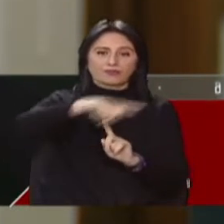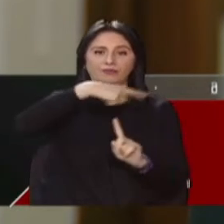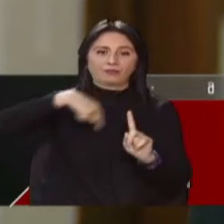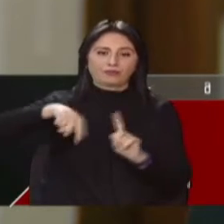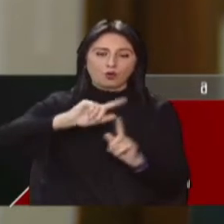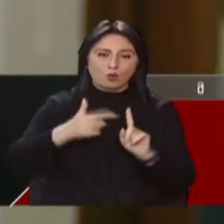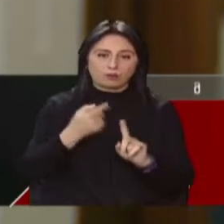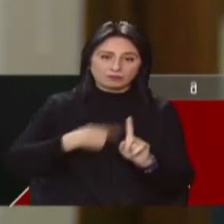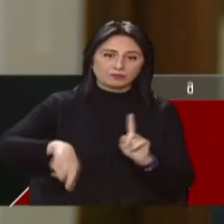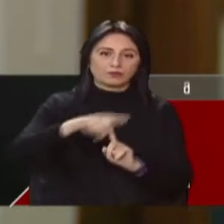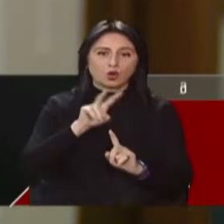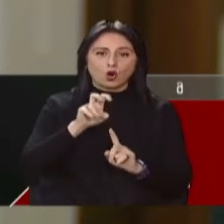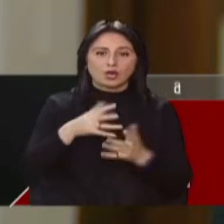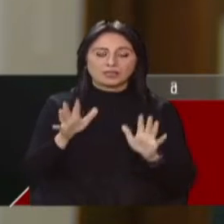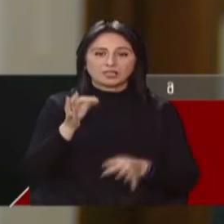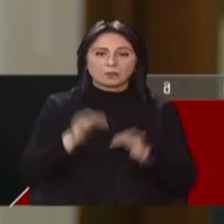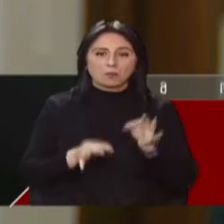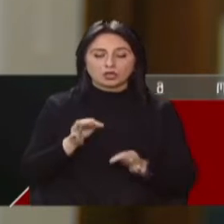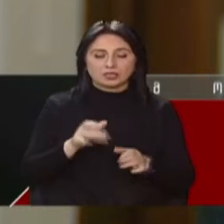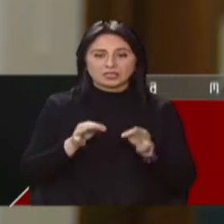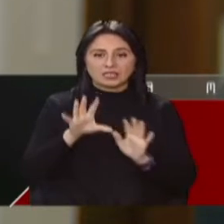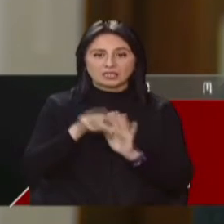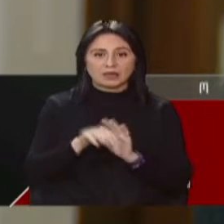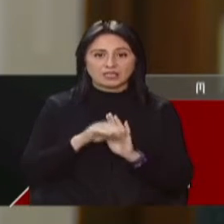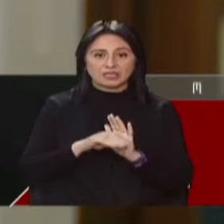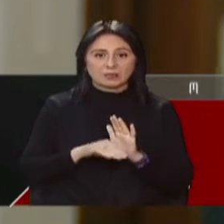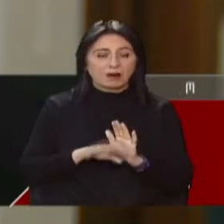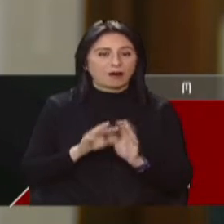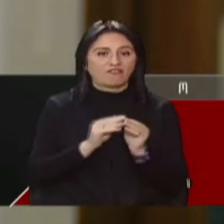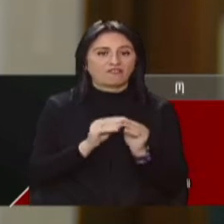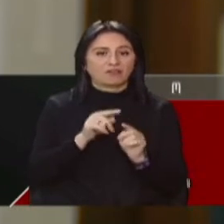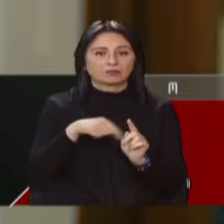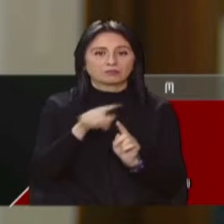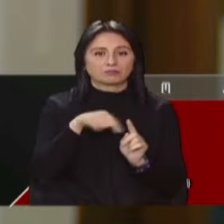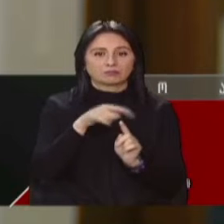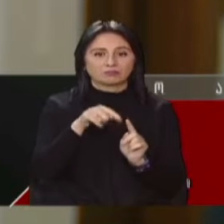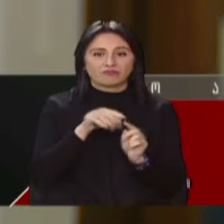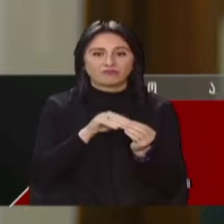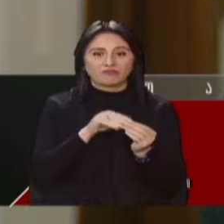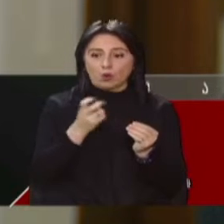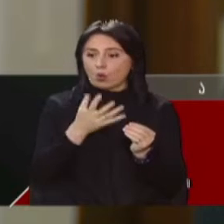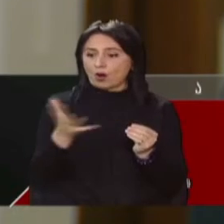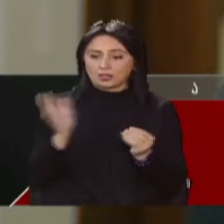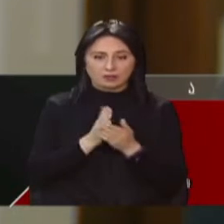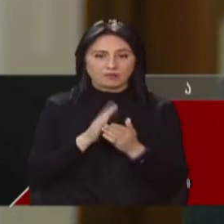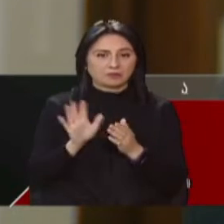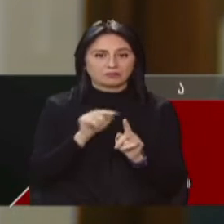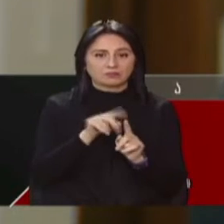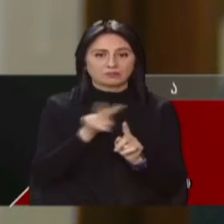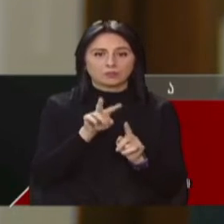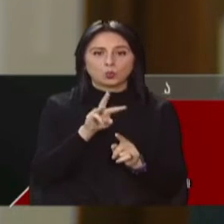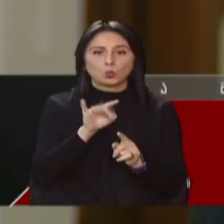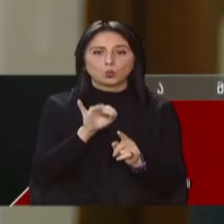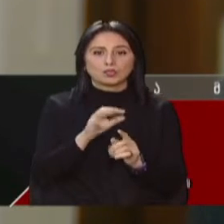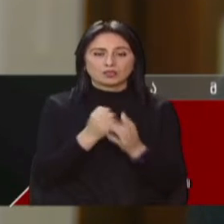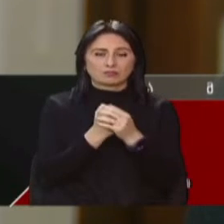კარუსელები ტრიალებენ 200-ზე მეტი მოსამართლე სასამართლოს სისტემაში და მუდმივად მურუსიძის, გრიტიშვილის და